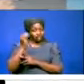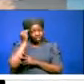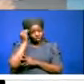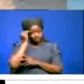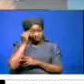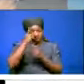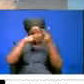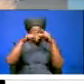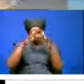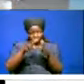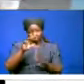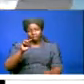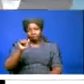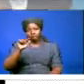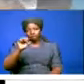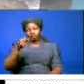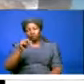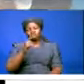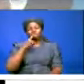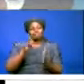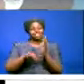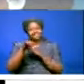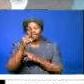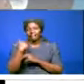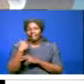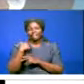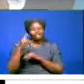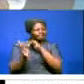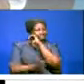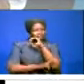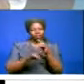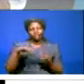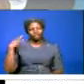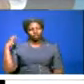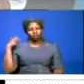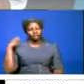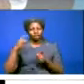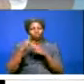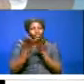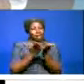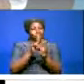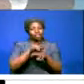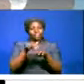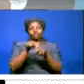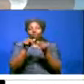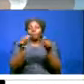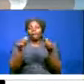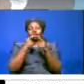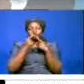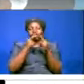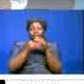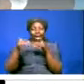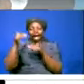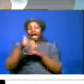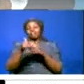mtu aliyekuwa na nidhamu ya juu na ambaye alijitolea kuhudumia taifa hili. Wakizungumza wakati wa ibada ya wafu iliyoandaliwa katika